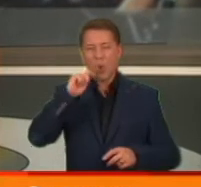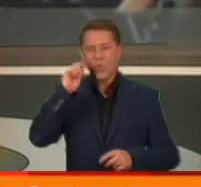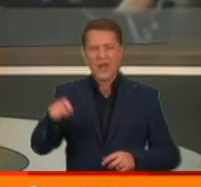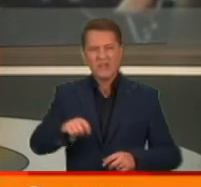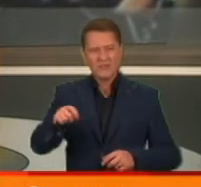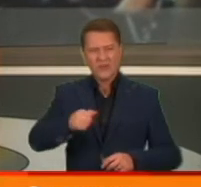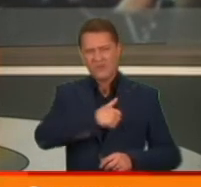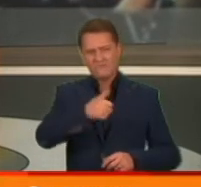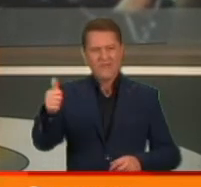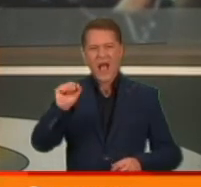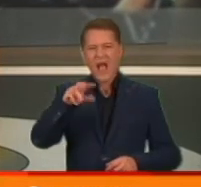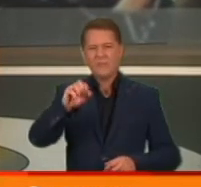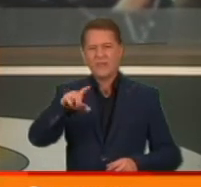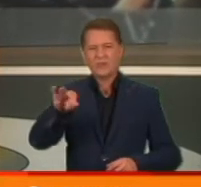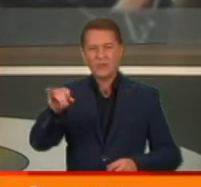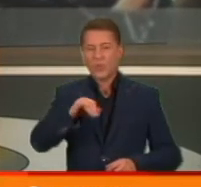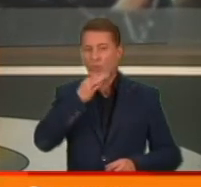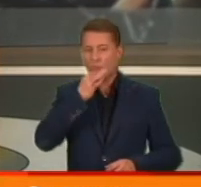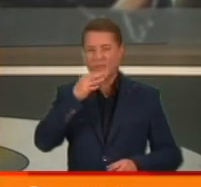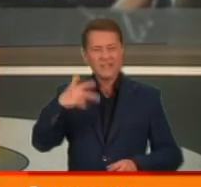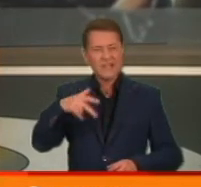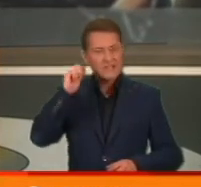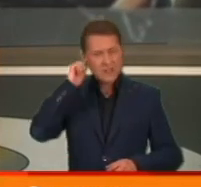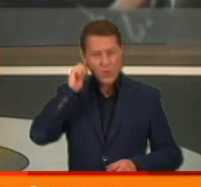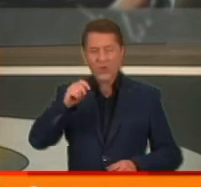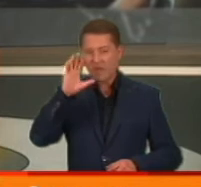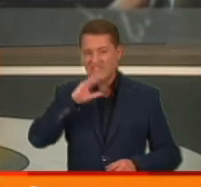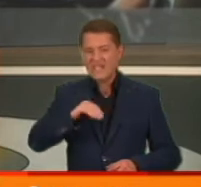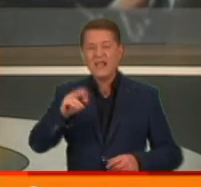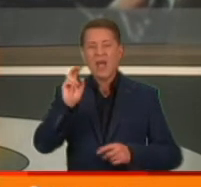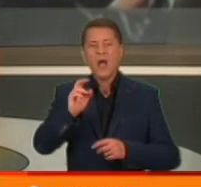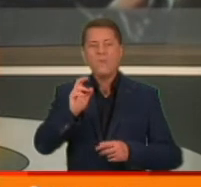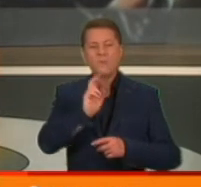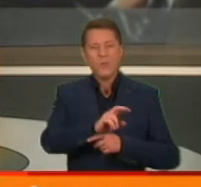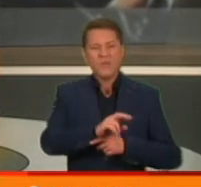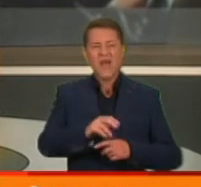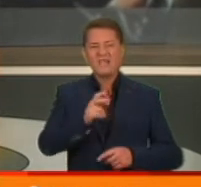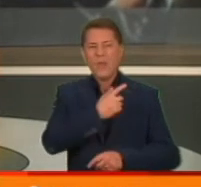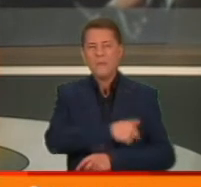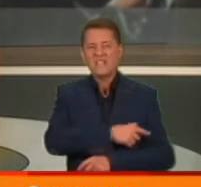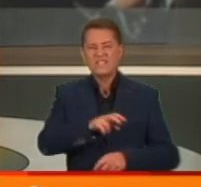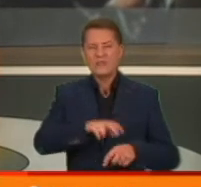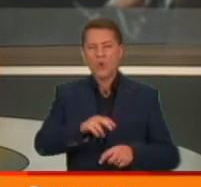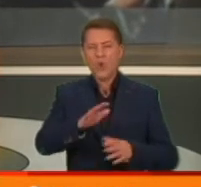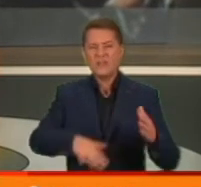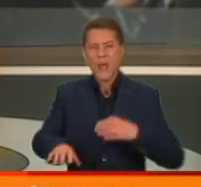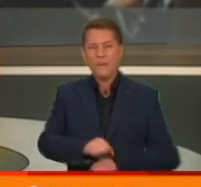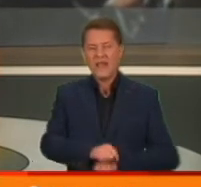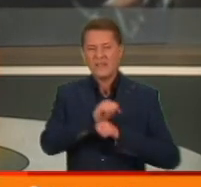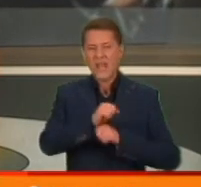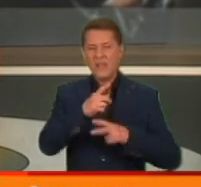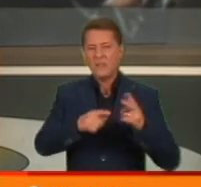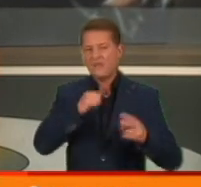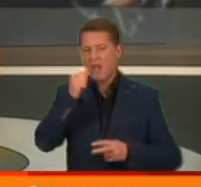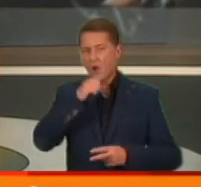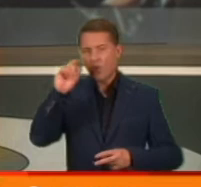амазонкою. Катерині Михайловій немає ще й 30, а вона вже встигла побувати медсестрою на Майдані, відслужити в АТО 1,5 року, зазнати